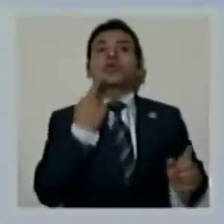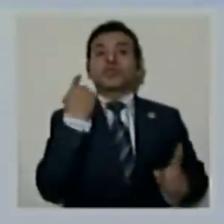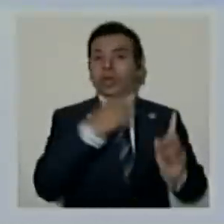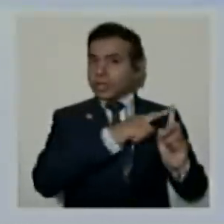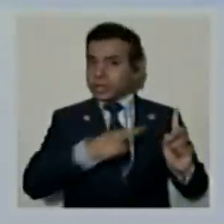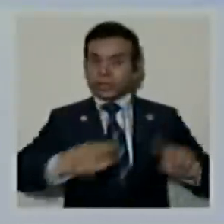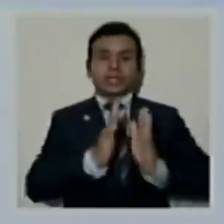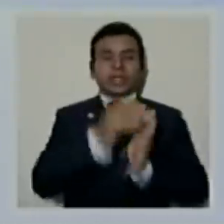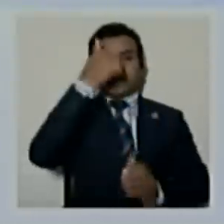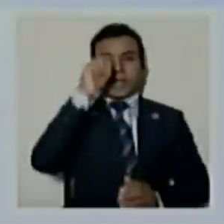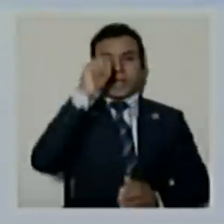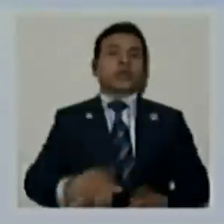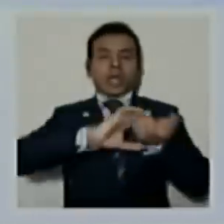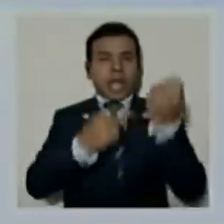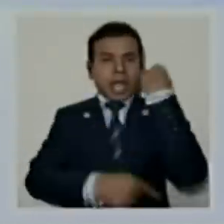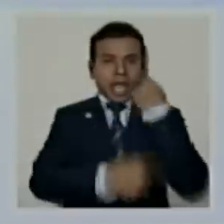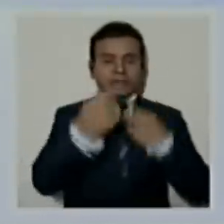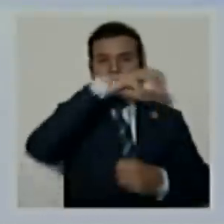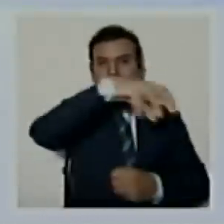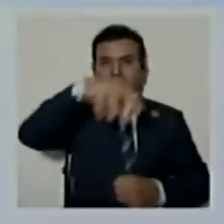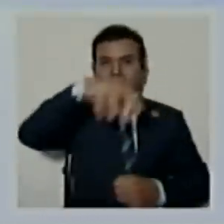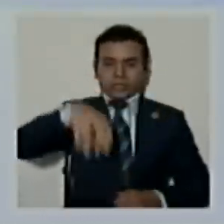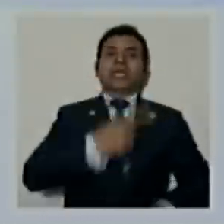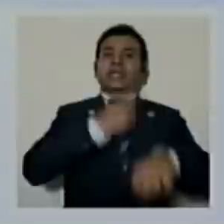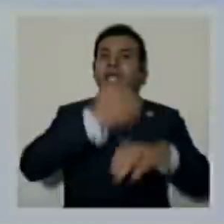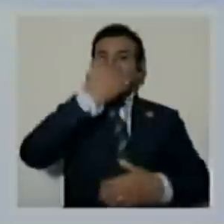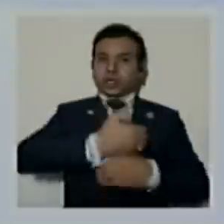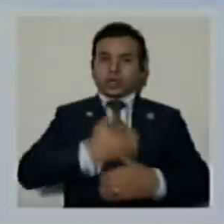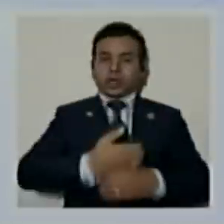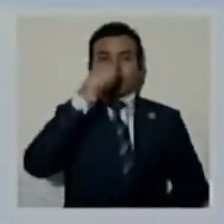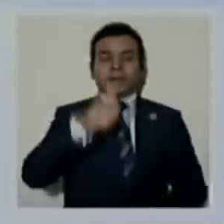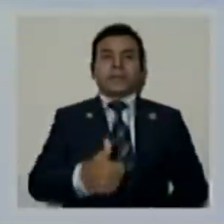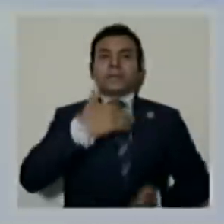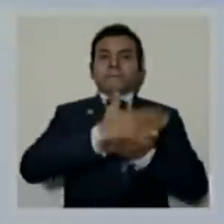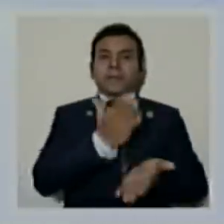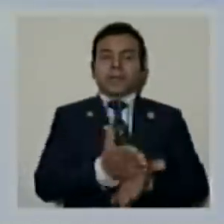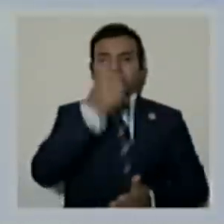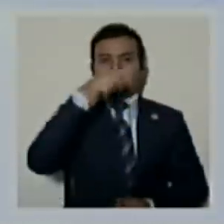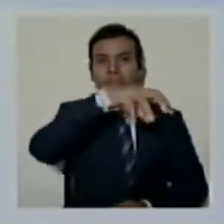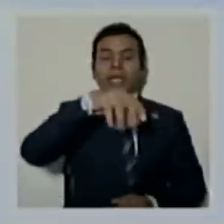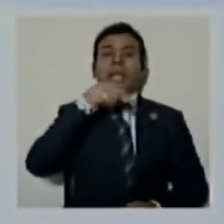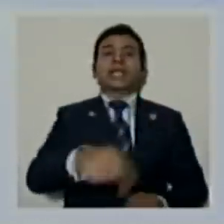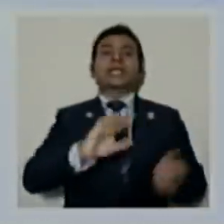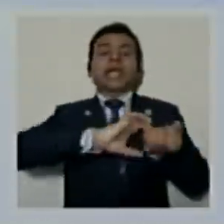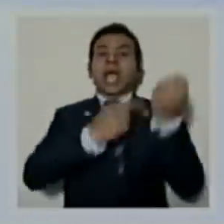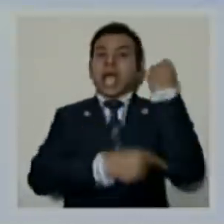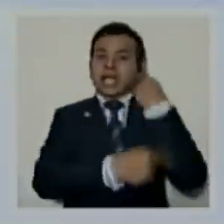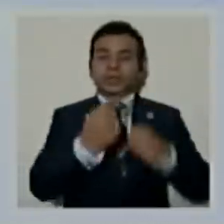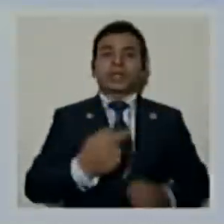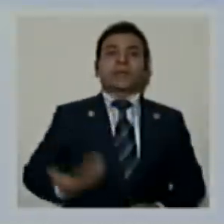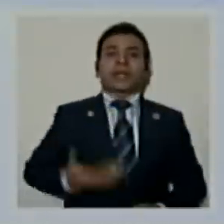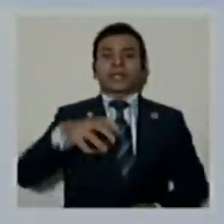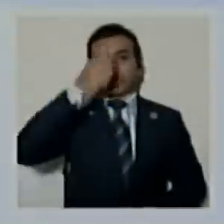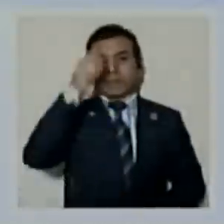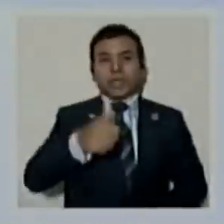শনাক্ত 14657 জন। এই 24 ঘন্টায় আমাদের বিভিন্ন হাসপাতাল থেকে, মেট্রোপলিটন শহরের হাসপাতাল,